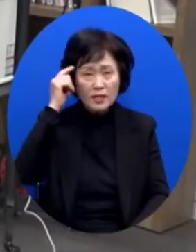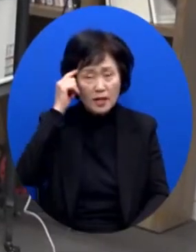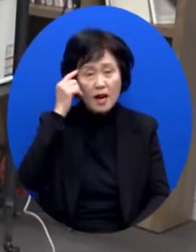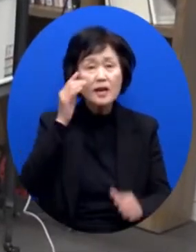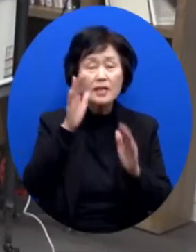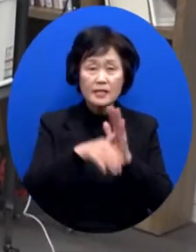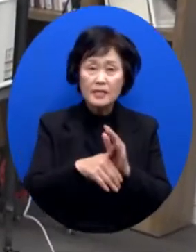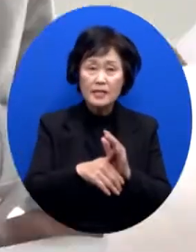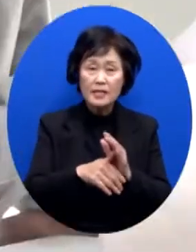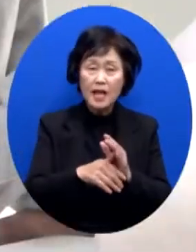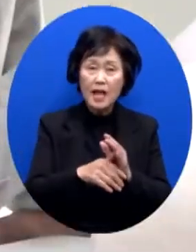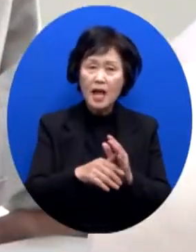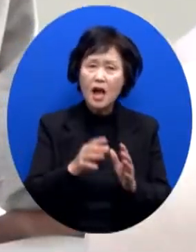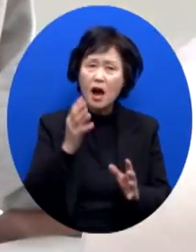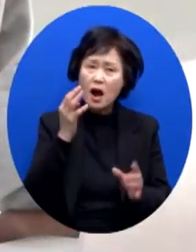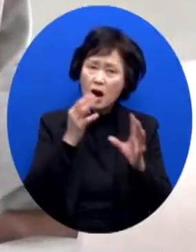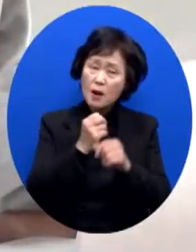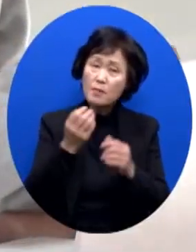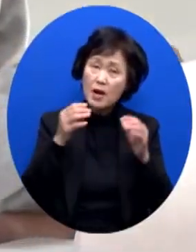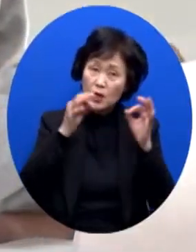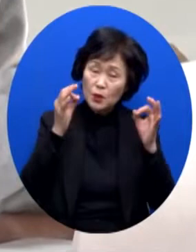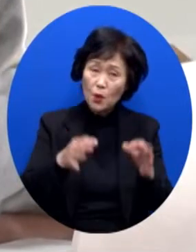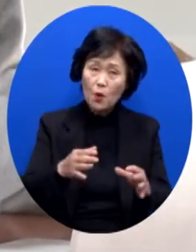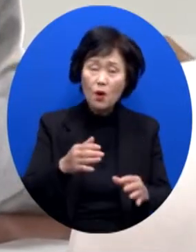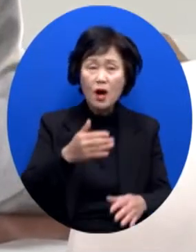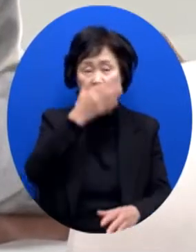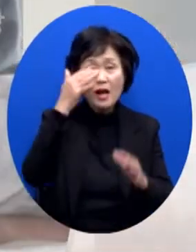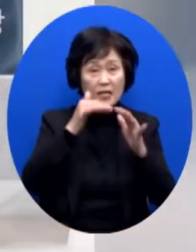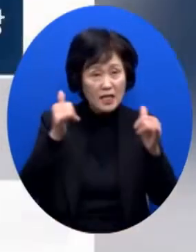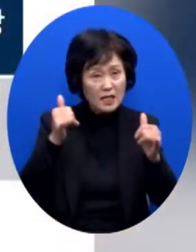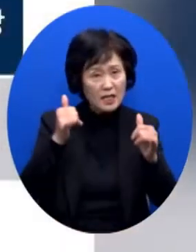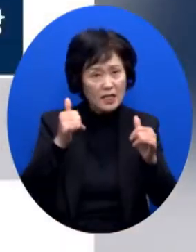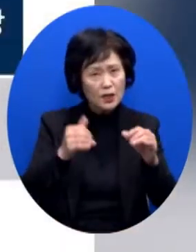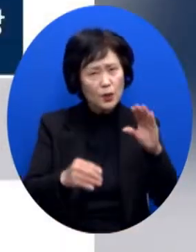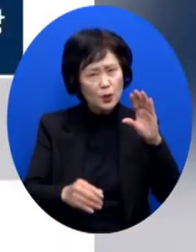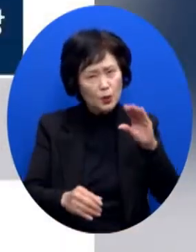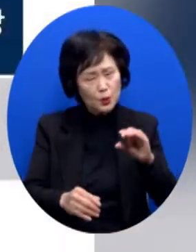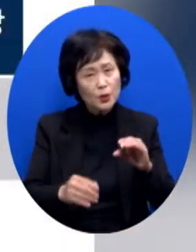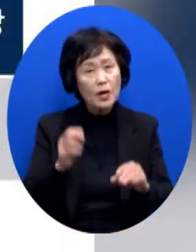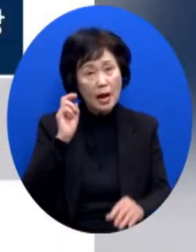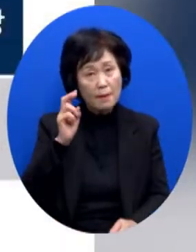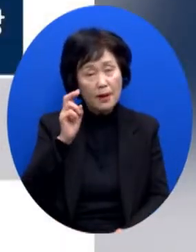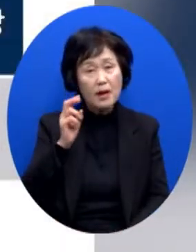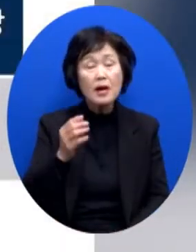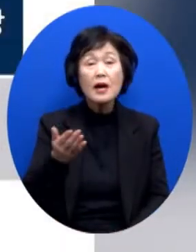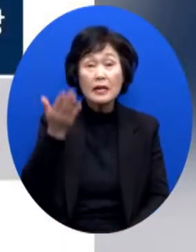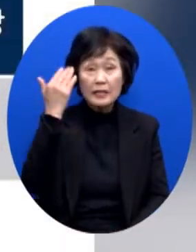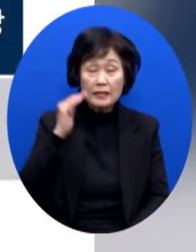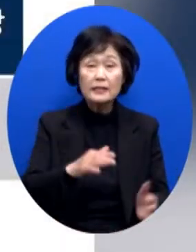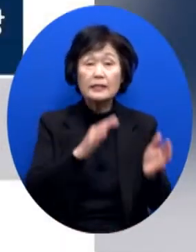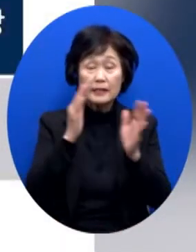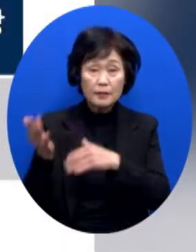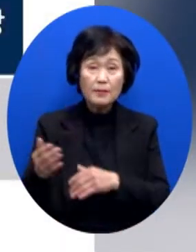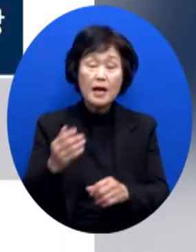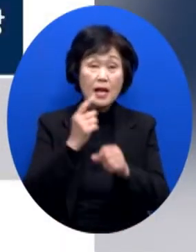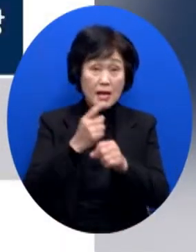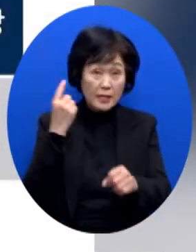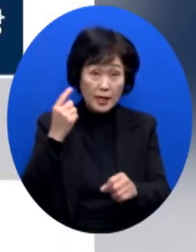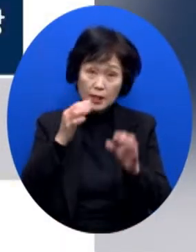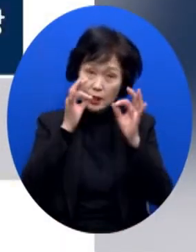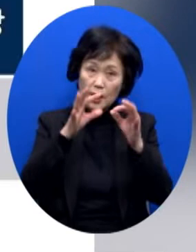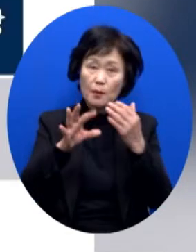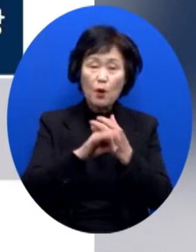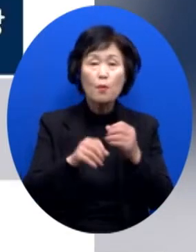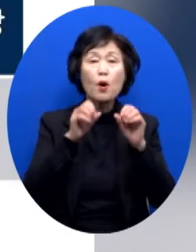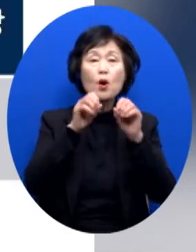청년층 선교사 의 약세가 지속될 것이라 밝혔습니다 다만 지난해에 신규 파송 선교사 에서는 30대가 24%